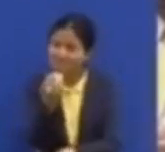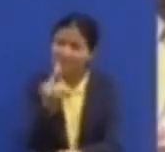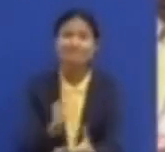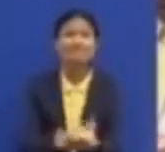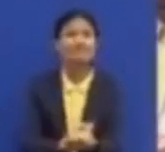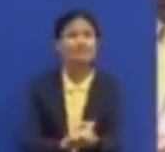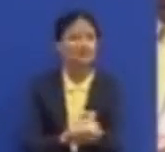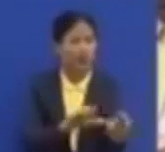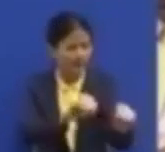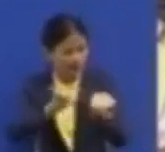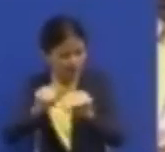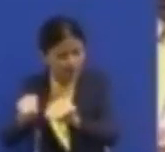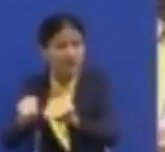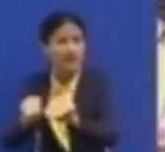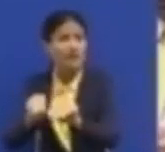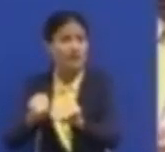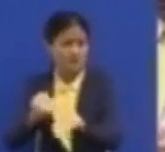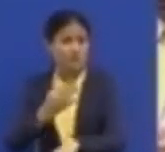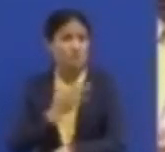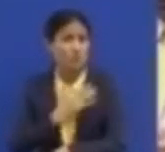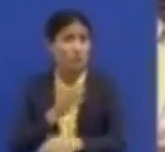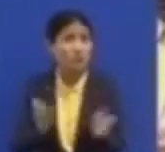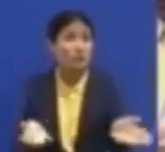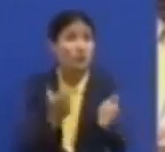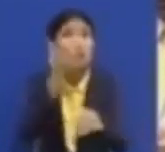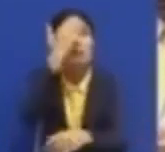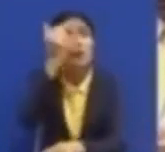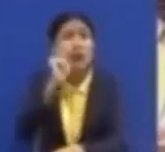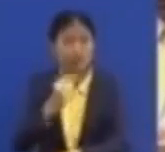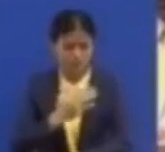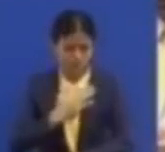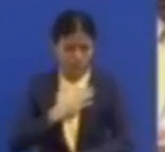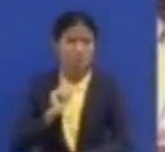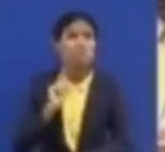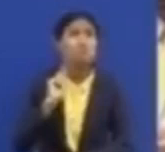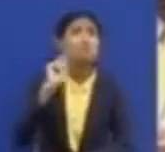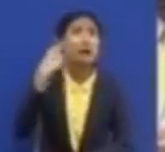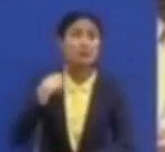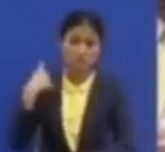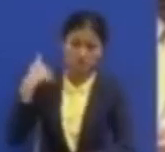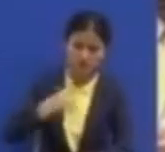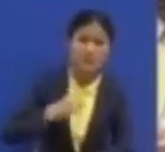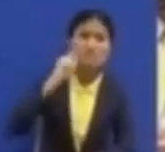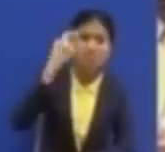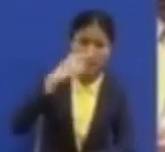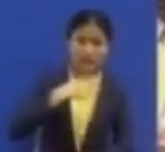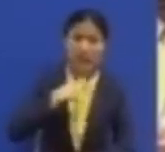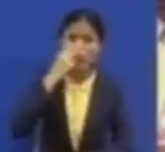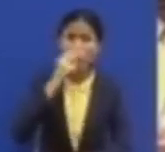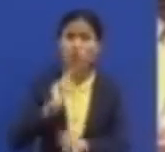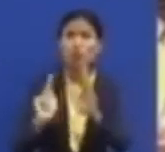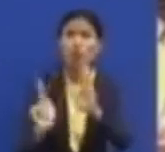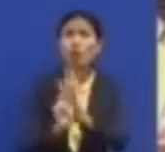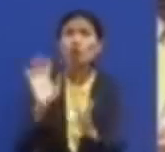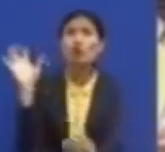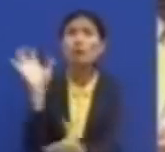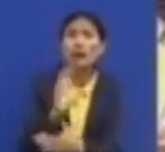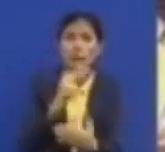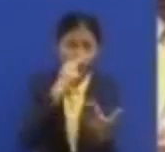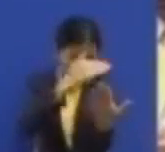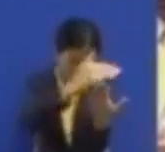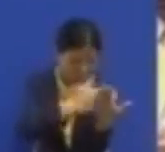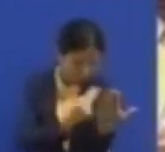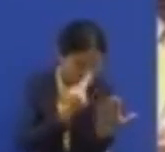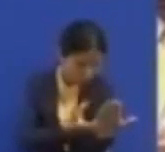ากว่าด้วยกับผมที่เข้ามาใหม่นะครับอยากศึกษาข้อบังคับอยากศึกษาหน้าตาของ